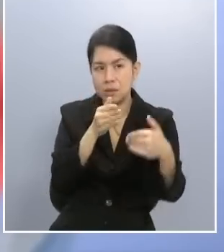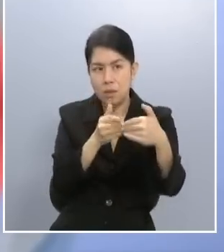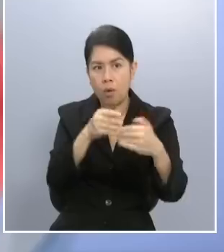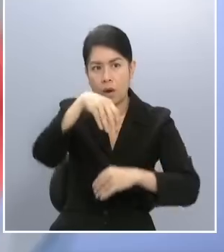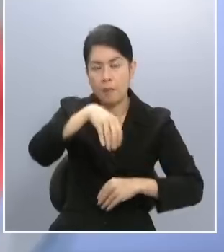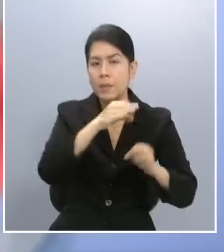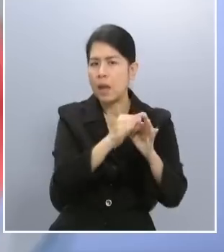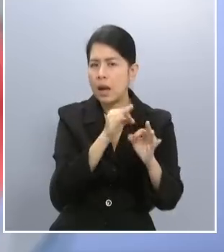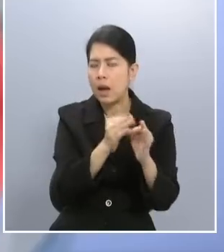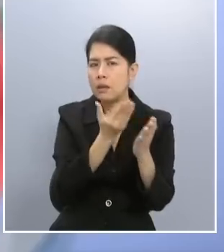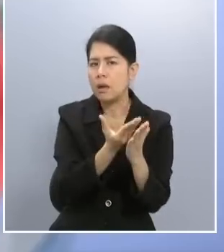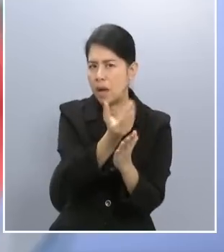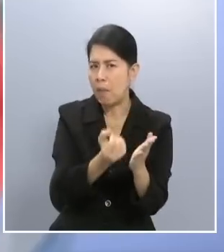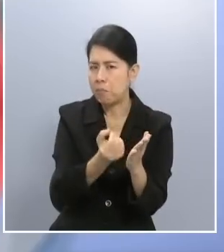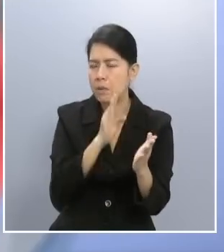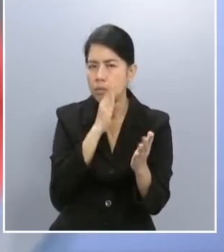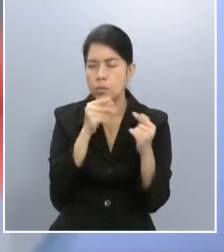พูดคุยกับธนาคารแล้ว